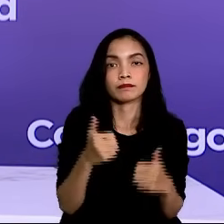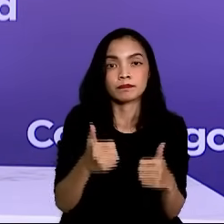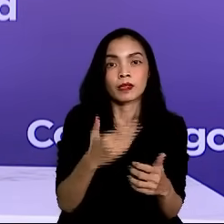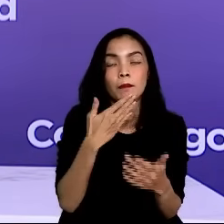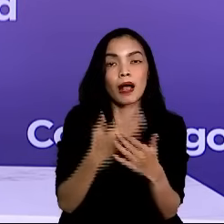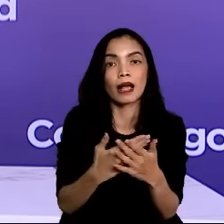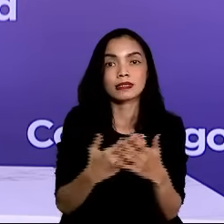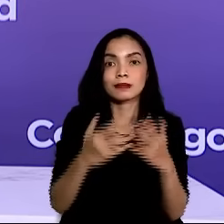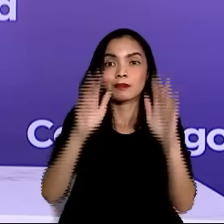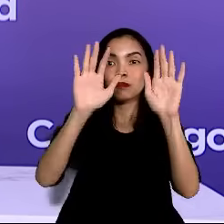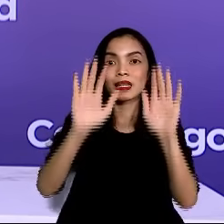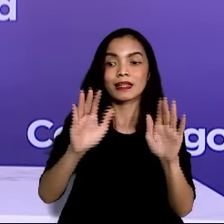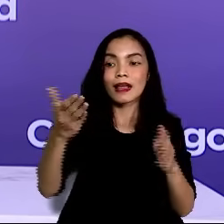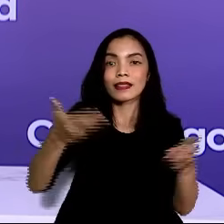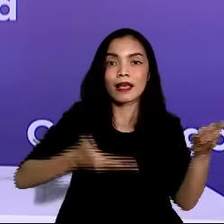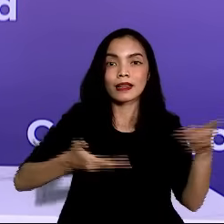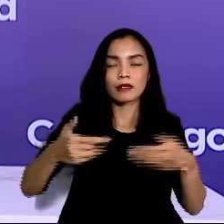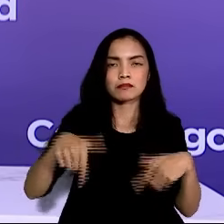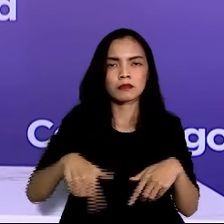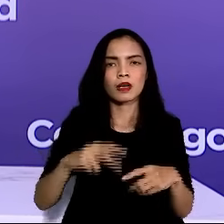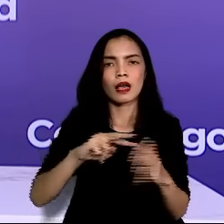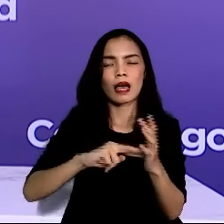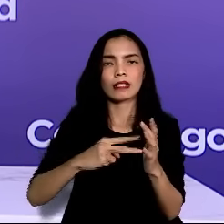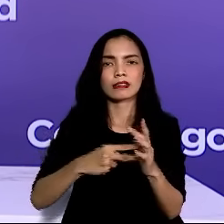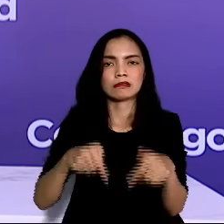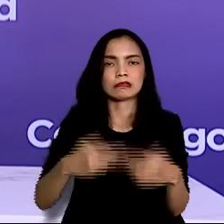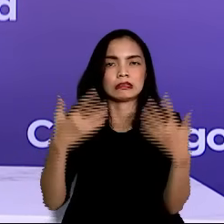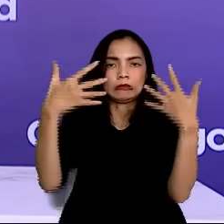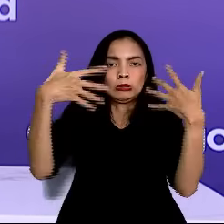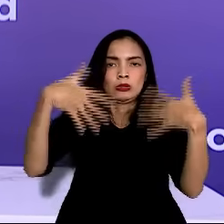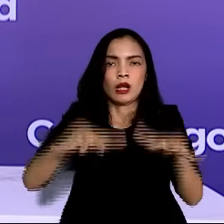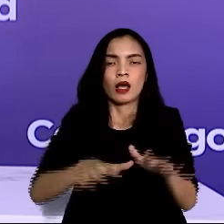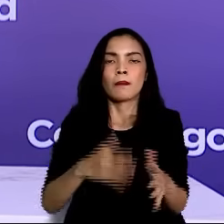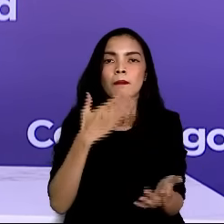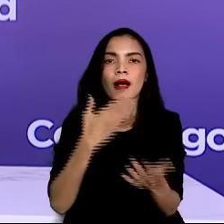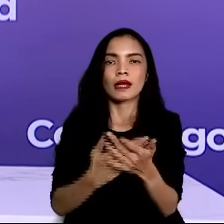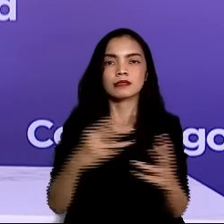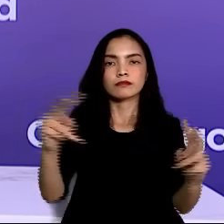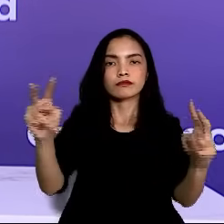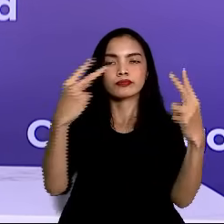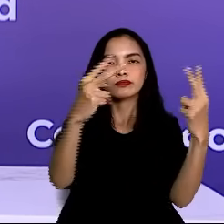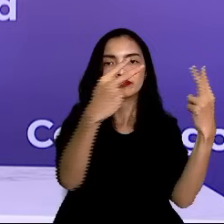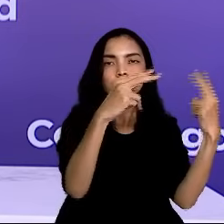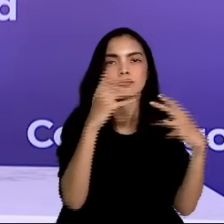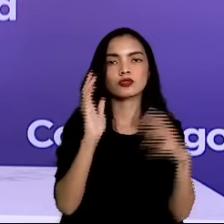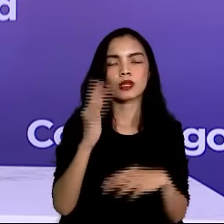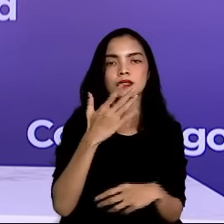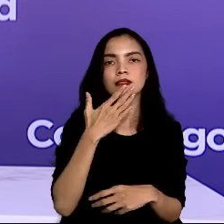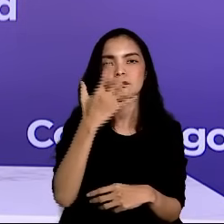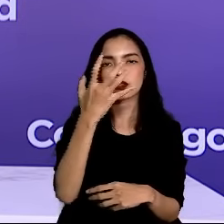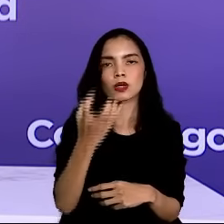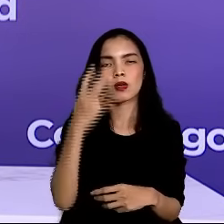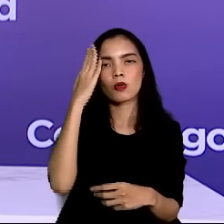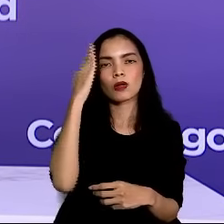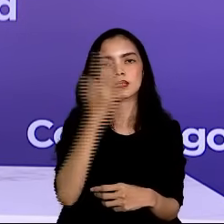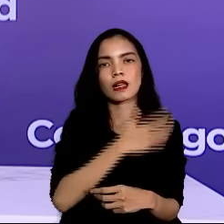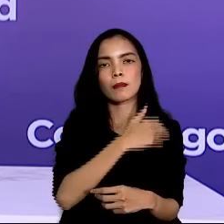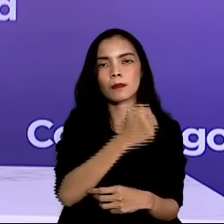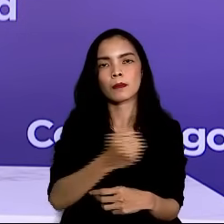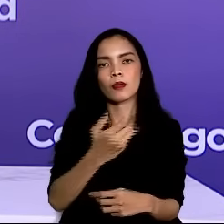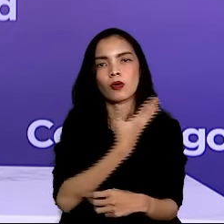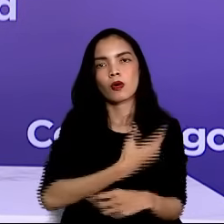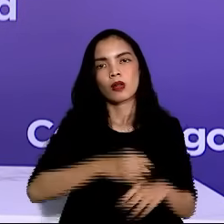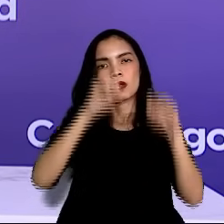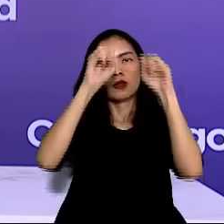Dengan ini berakhir konferensi pers pada sore hari ini. Terima kasih atas perhatiannya. Selamat sore. Wassalamualaikum